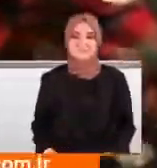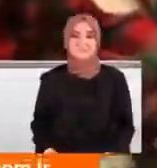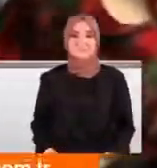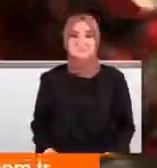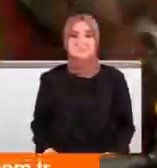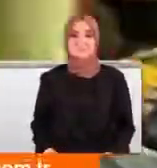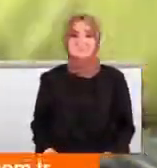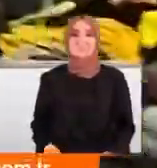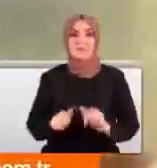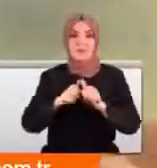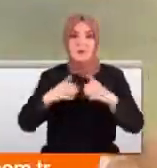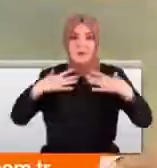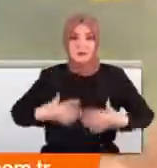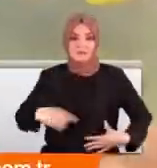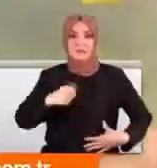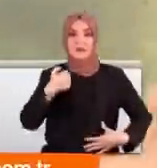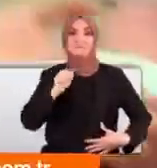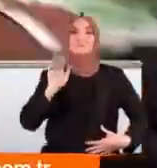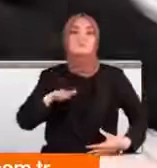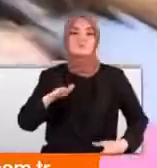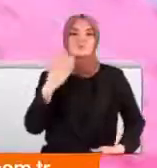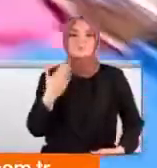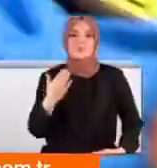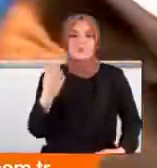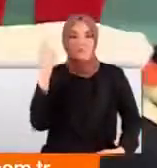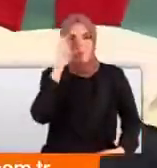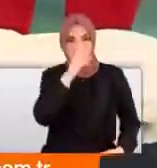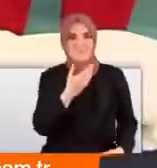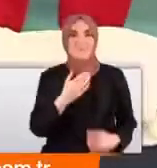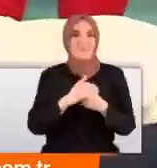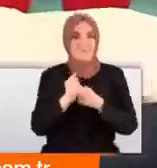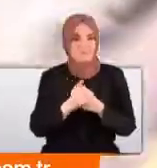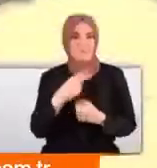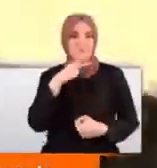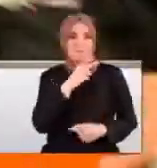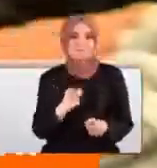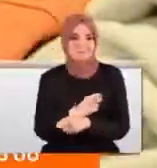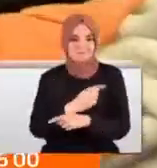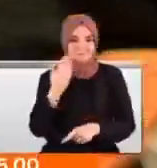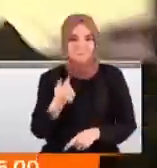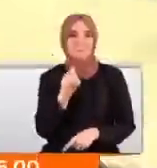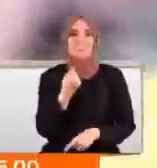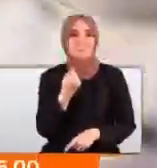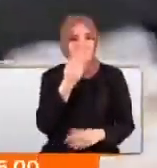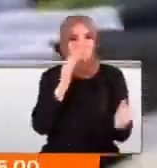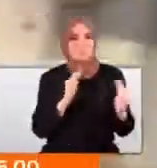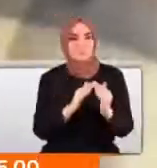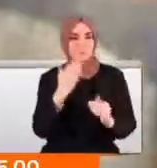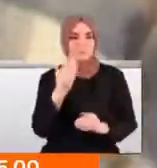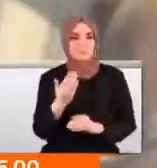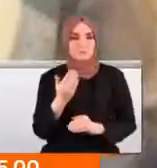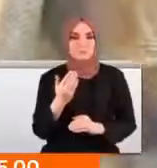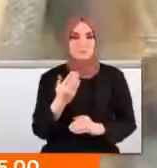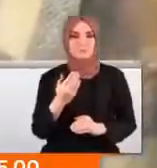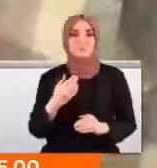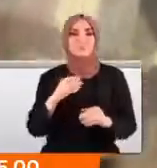Kazaklar 60 lira. Canlı renkler hep maviler, turuncular. Fiyatlar çok uygun. Gardırobu değiştirme zamanı mı? Aynen. Hiç hazır